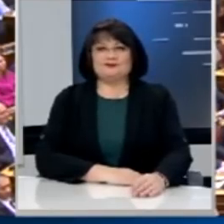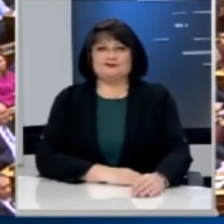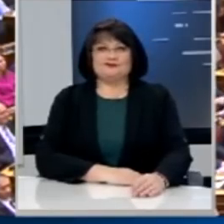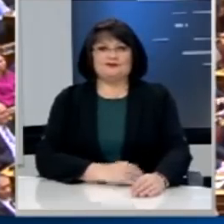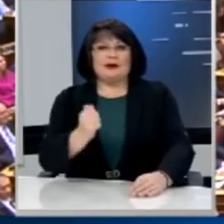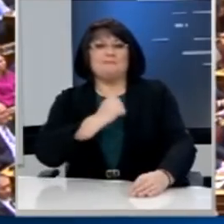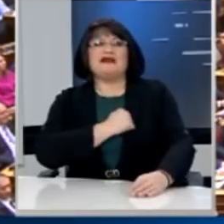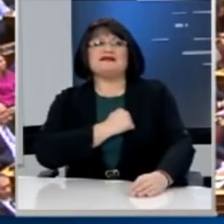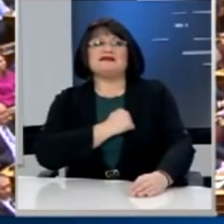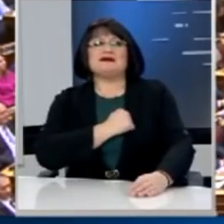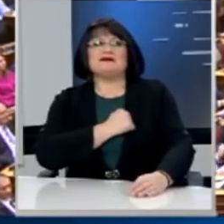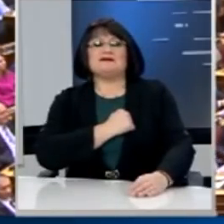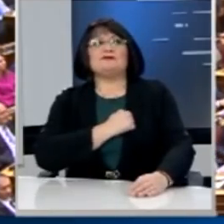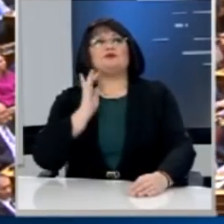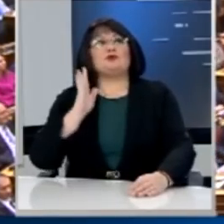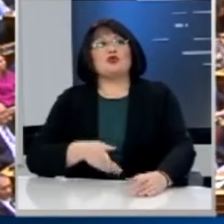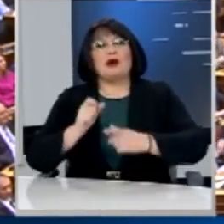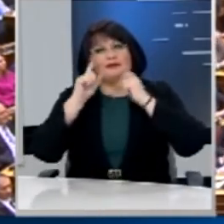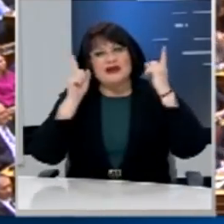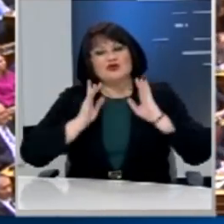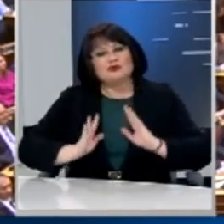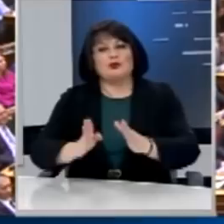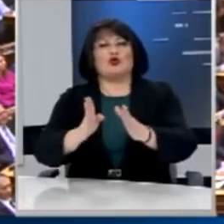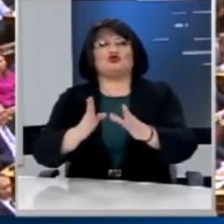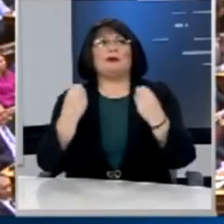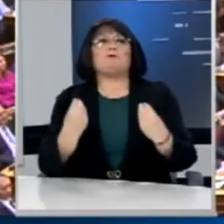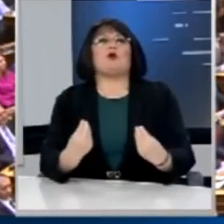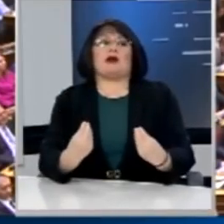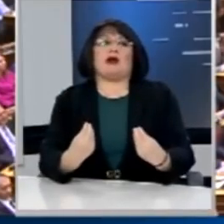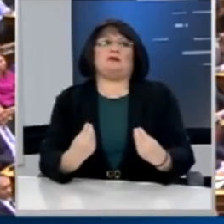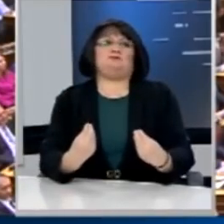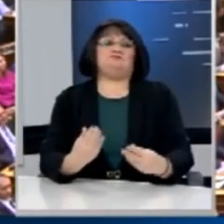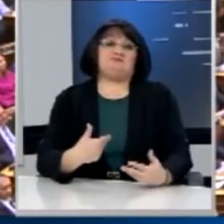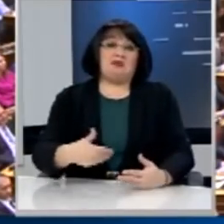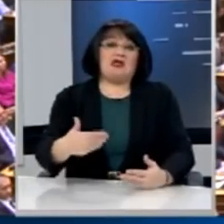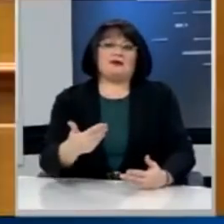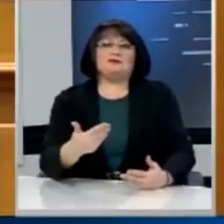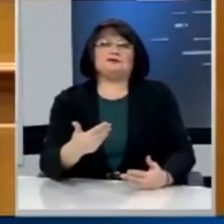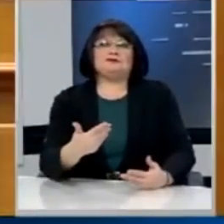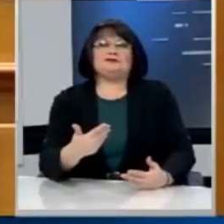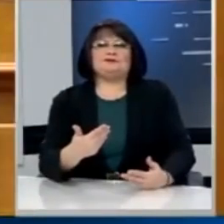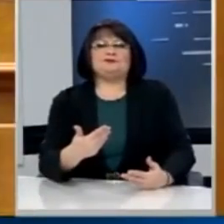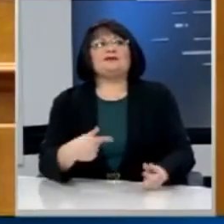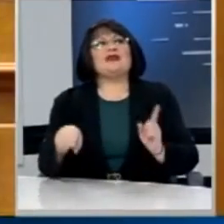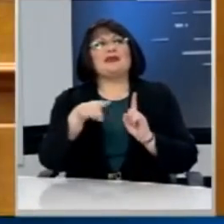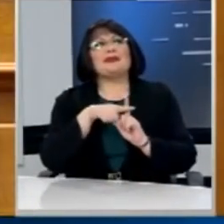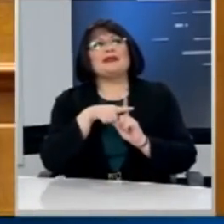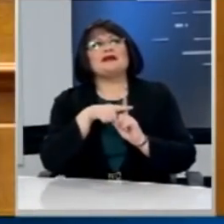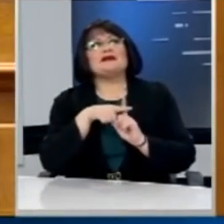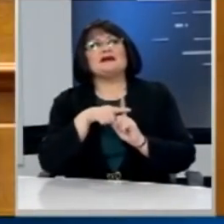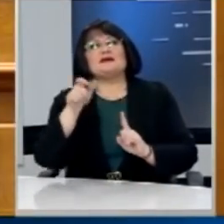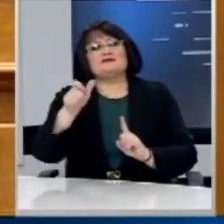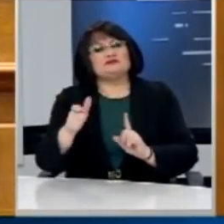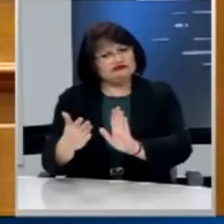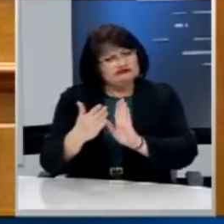Υπάρχει πίστη ότι τα πράγματα μπορούν επιτέλους να πάνε προς τα μπρος. Και πρόκειται για τη θετική ανταπόκριση των